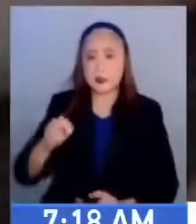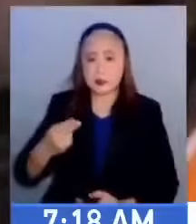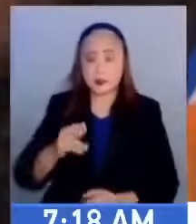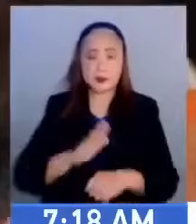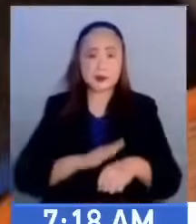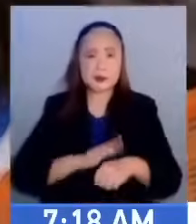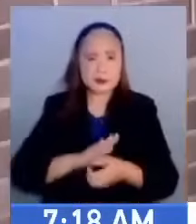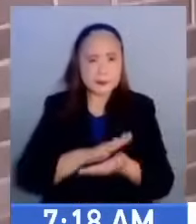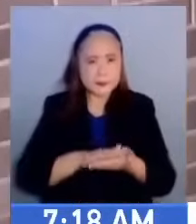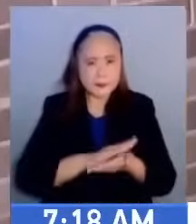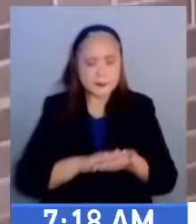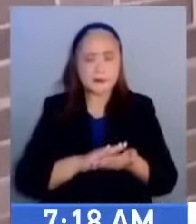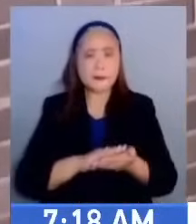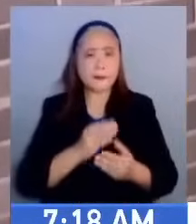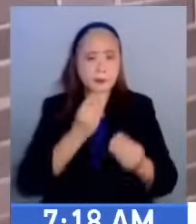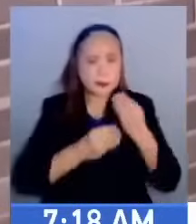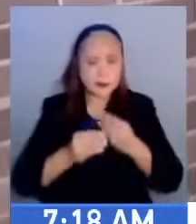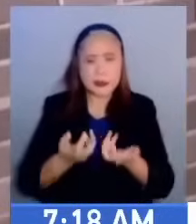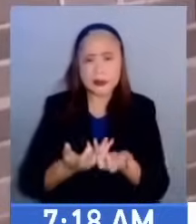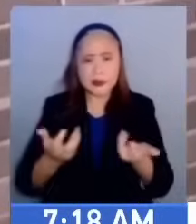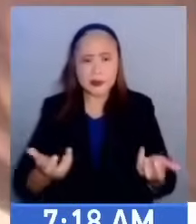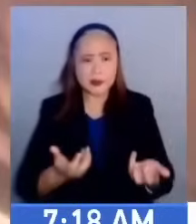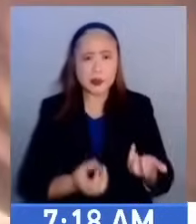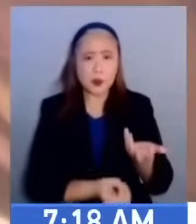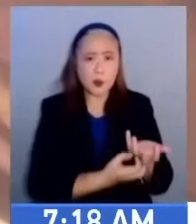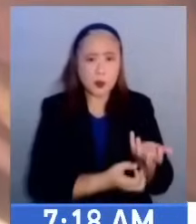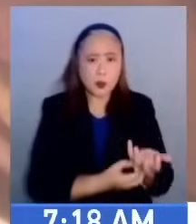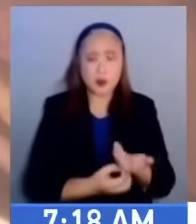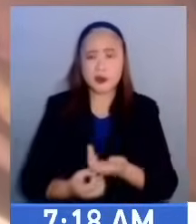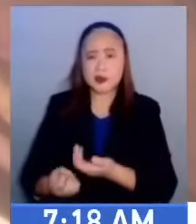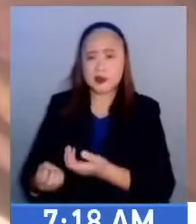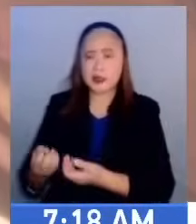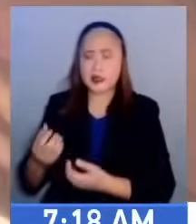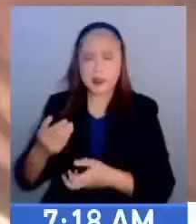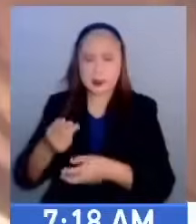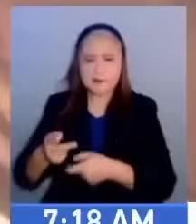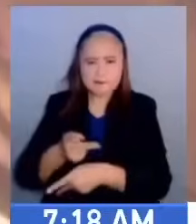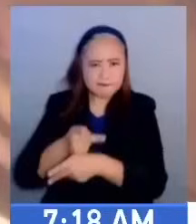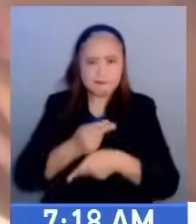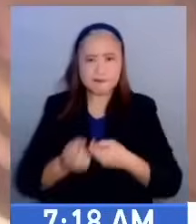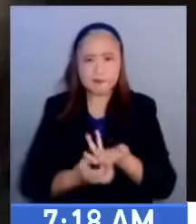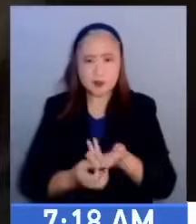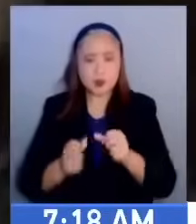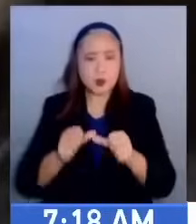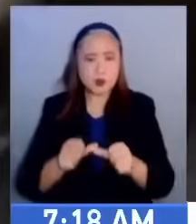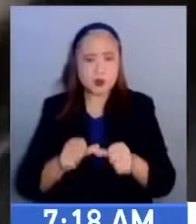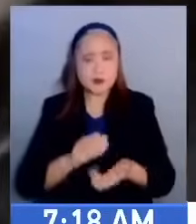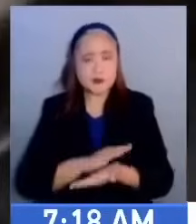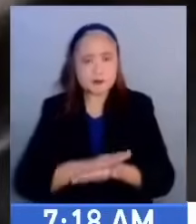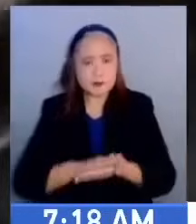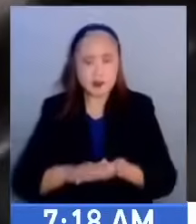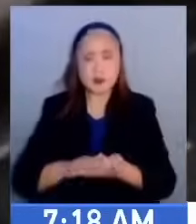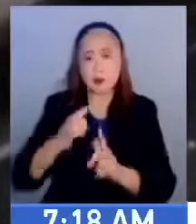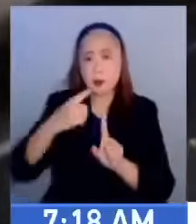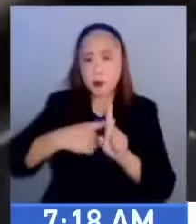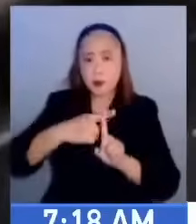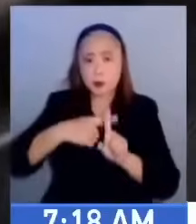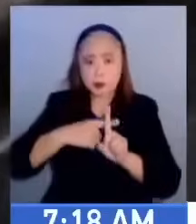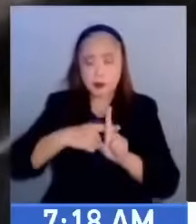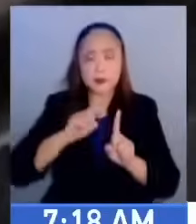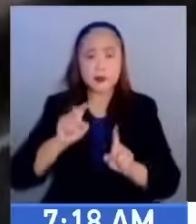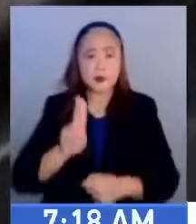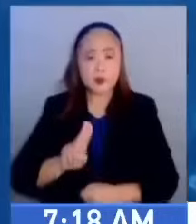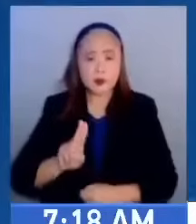lutong pagkain lutuin ng maigi ang pagkain panatilihin ng pagkain sa maayos na temperatura at gumamit ng malinis na tubig